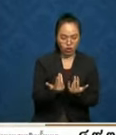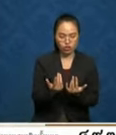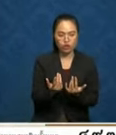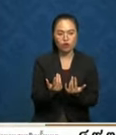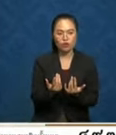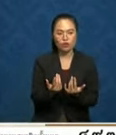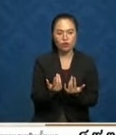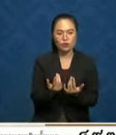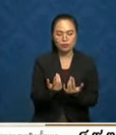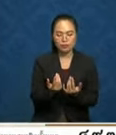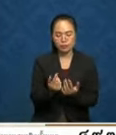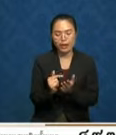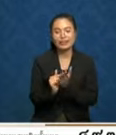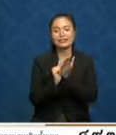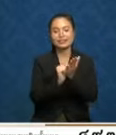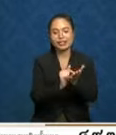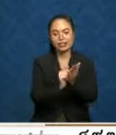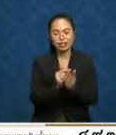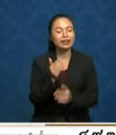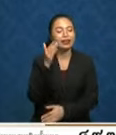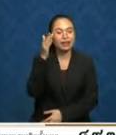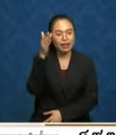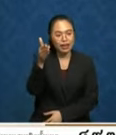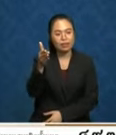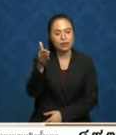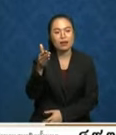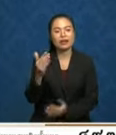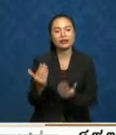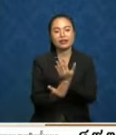ร้อมกับอีกหลายๆร่างที่จะสมบูรณ์ต่อการพิจาร